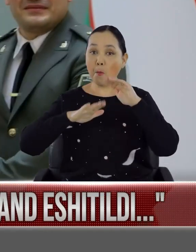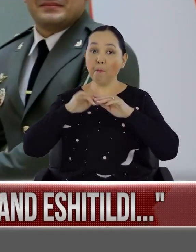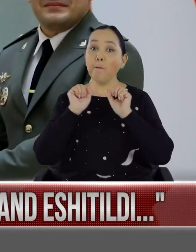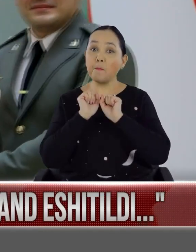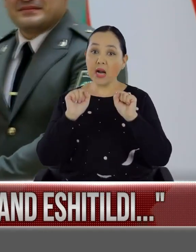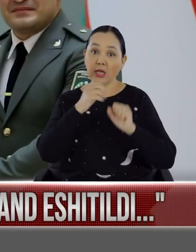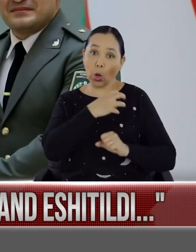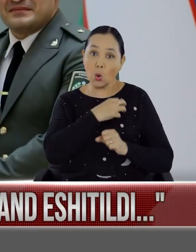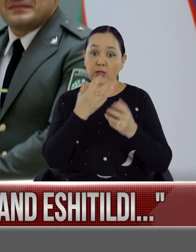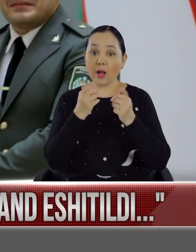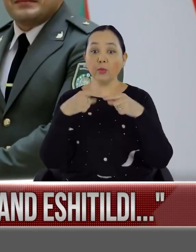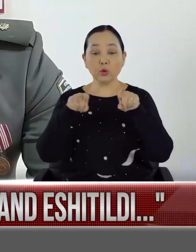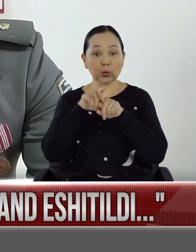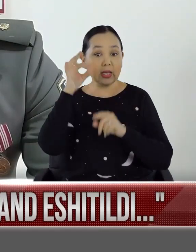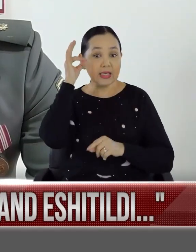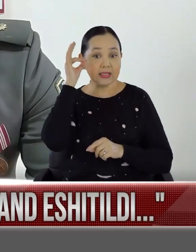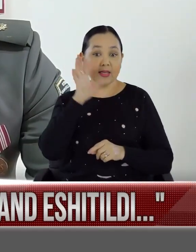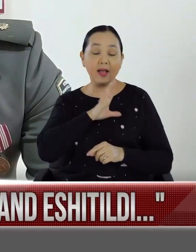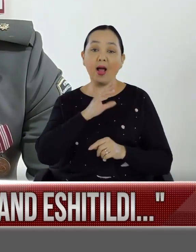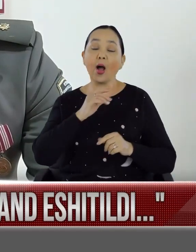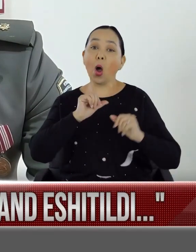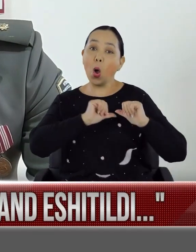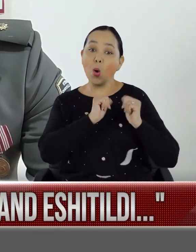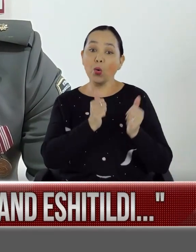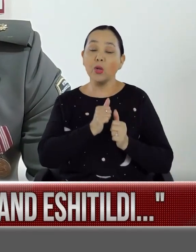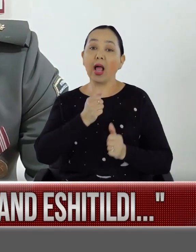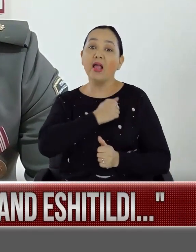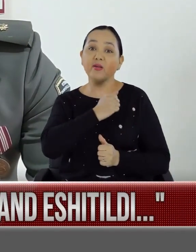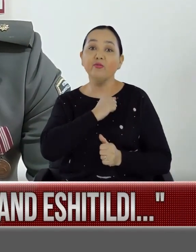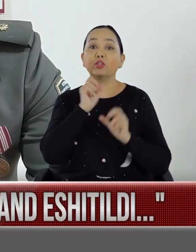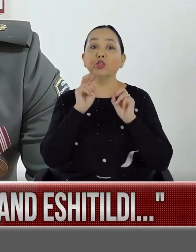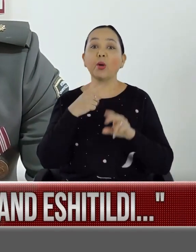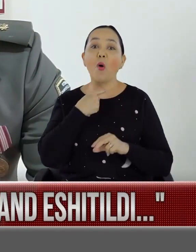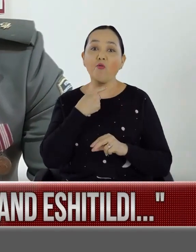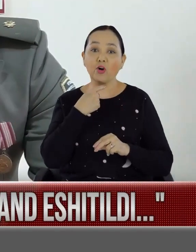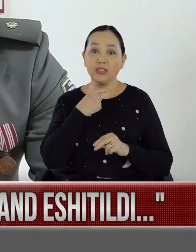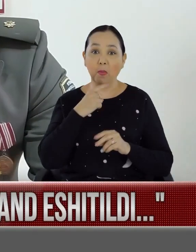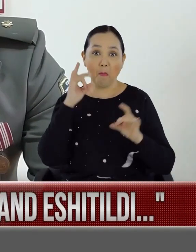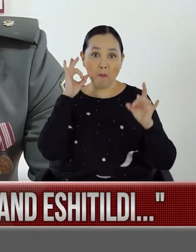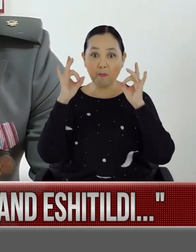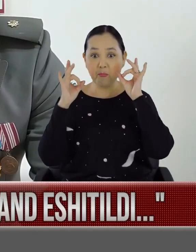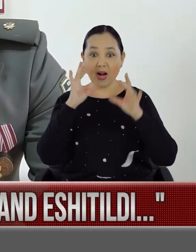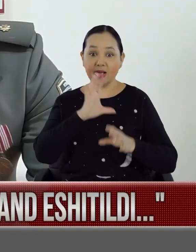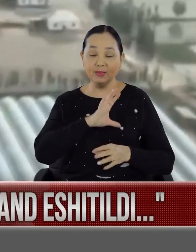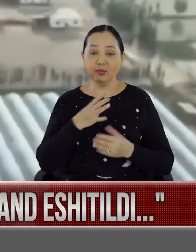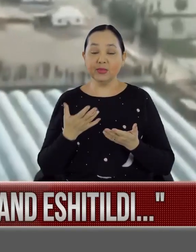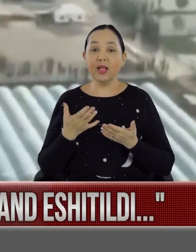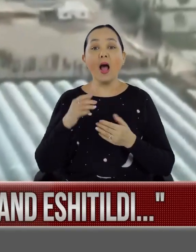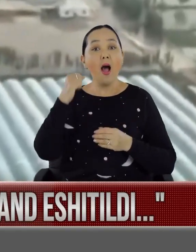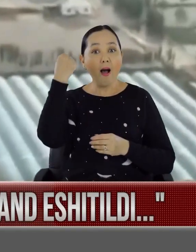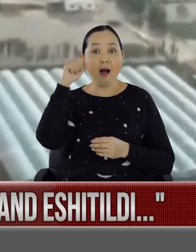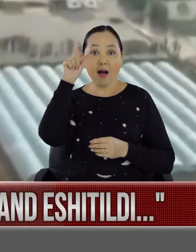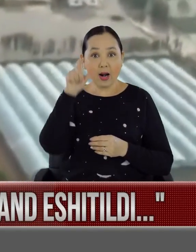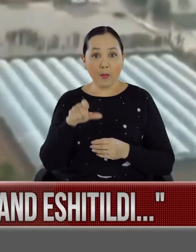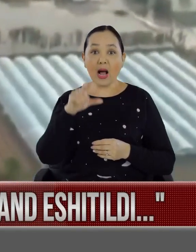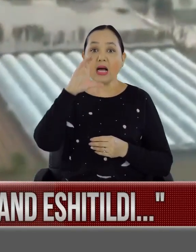qabul qilgan kunni shunday esladi. Yurak urishimni o'zimdan baland eshitildi o'sha yurak.